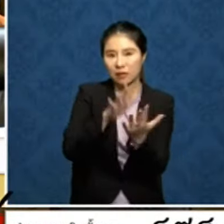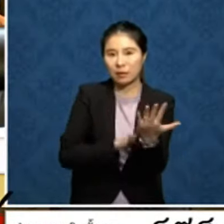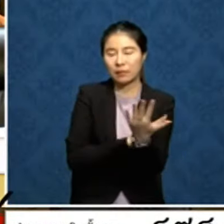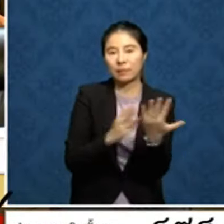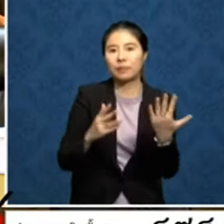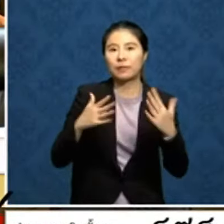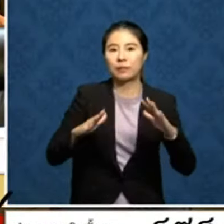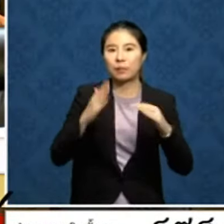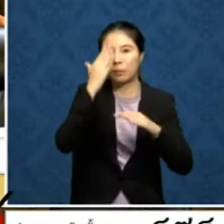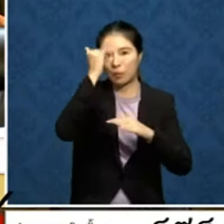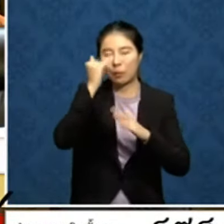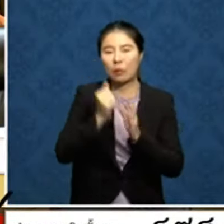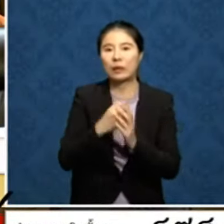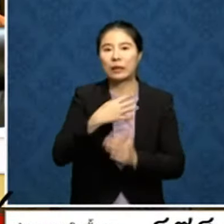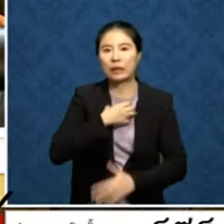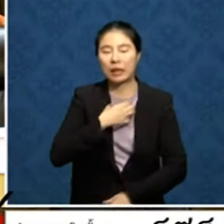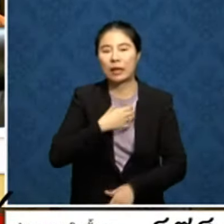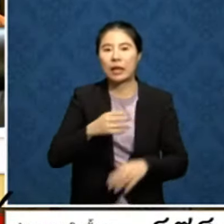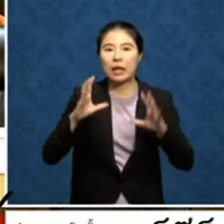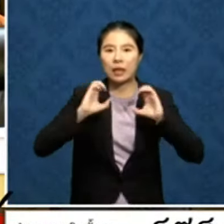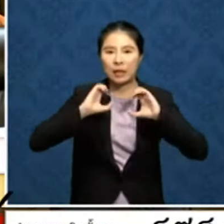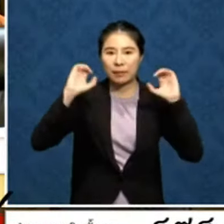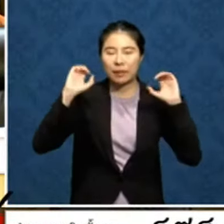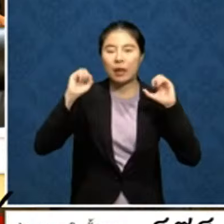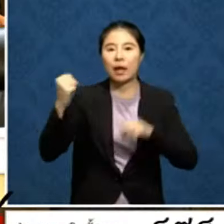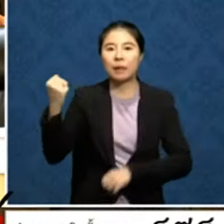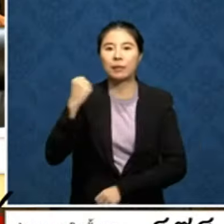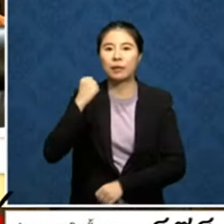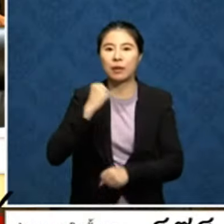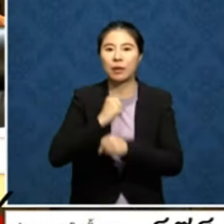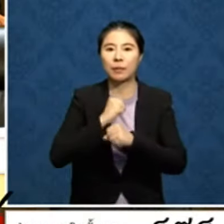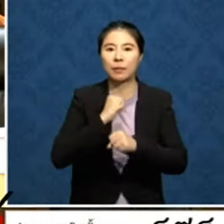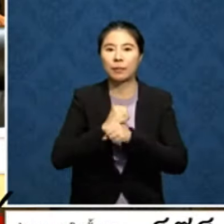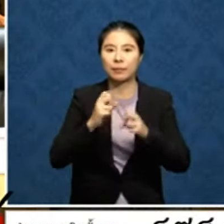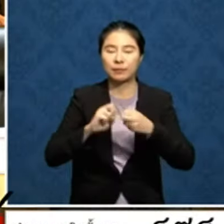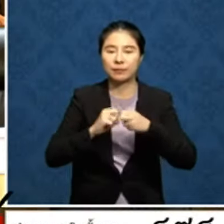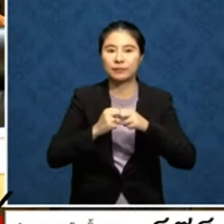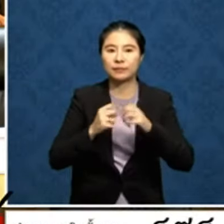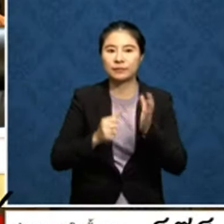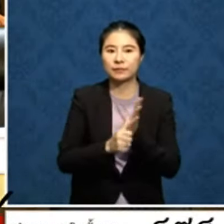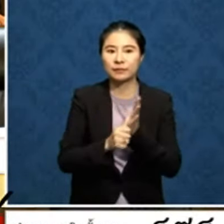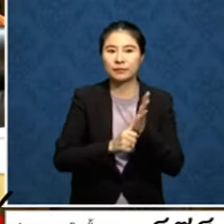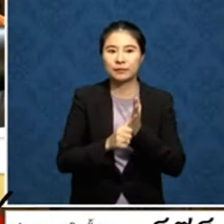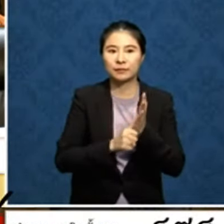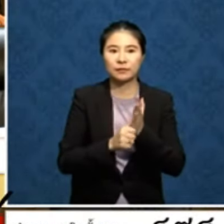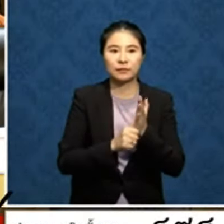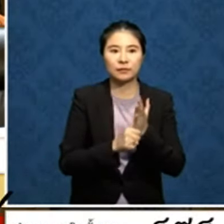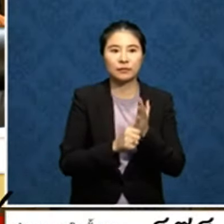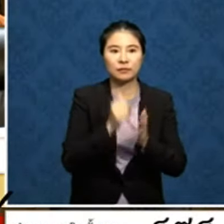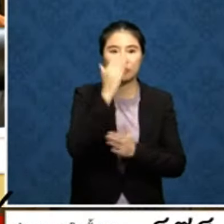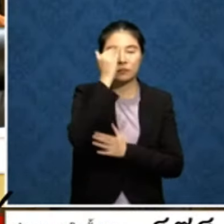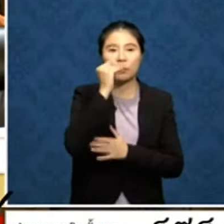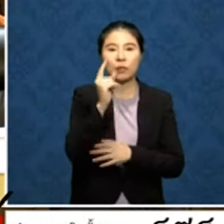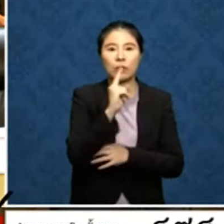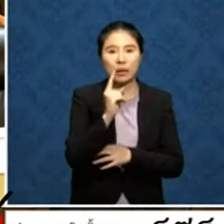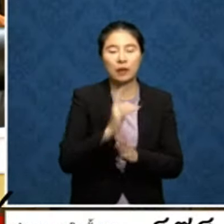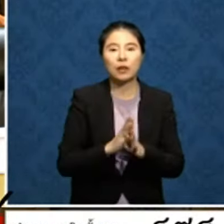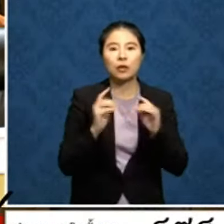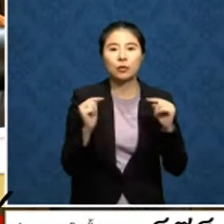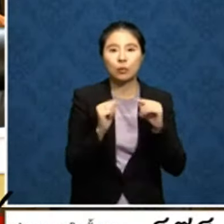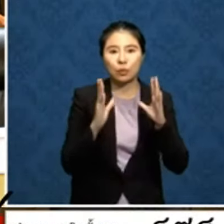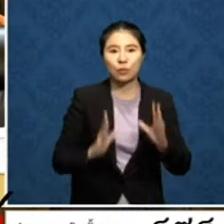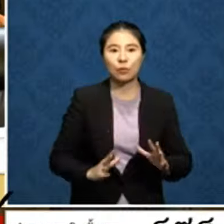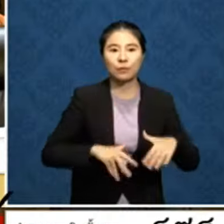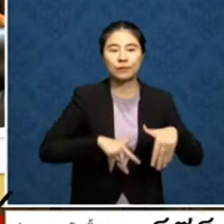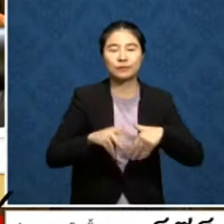ที่จะให้รัฐบาลมีอำนาจในการแก้ปัญหาเรื่องนี้อย่างเต็มที่เพื่อพี่น้องประชาชนขอบพระ